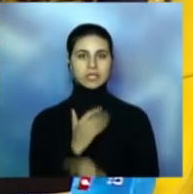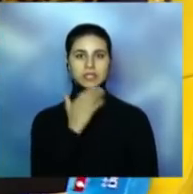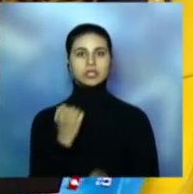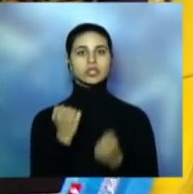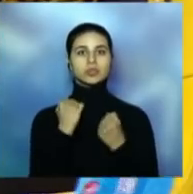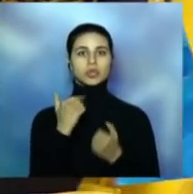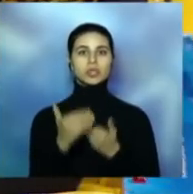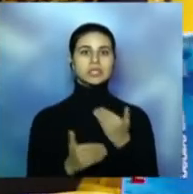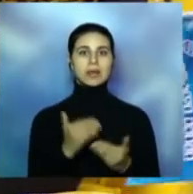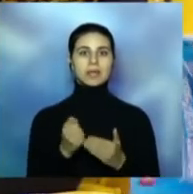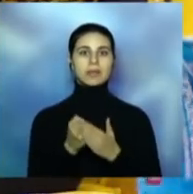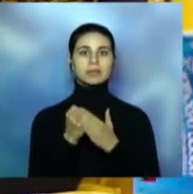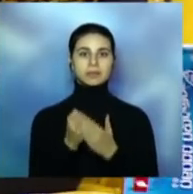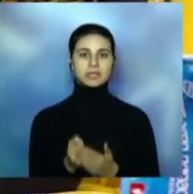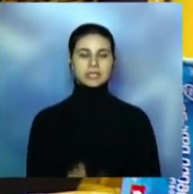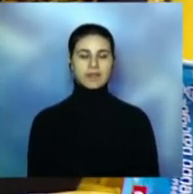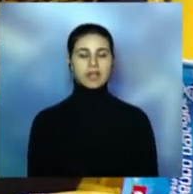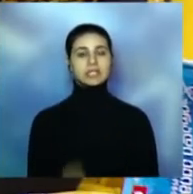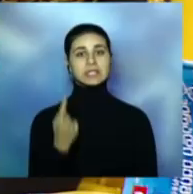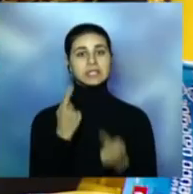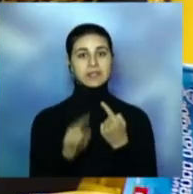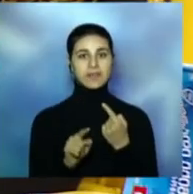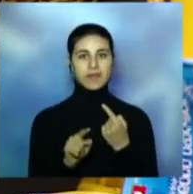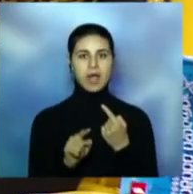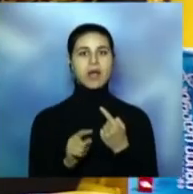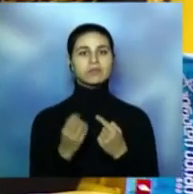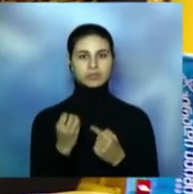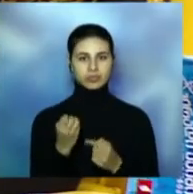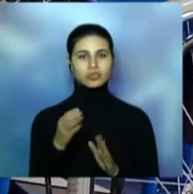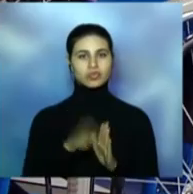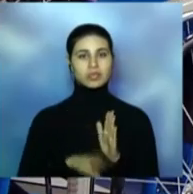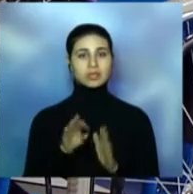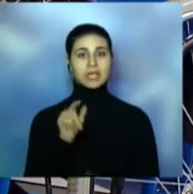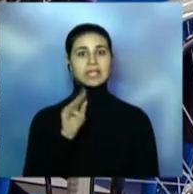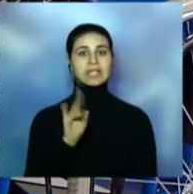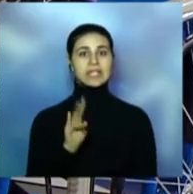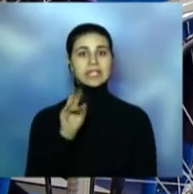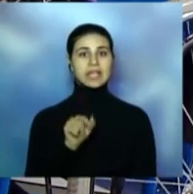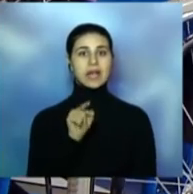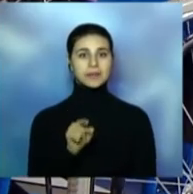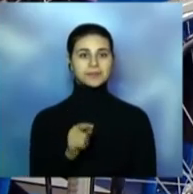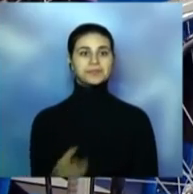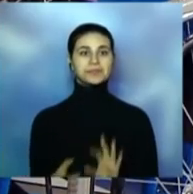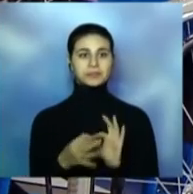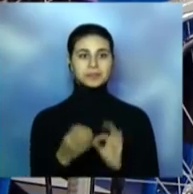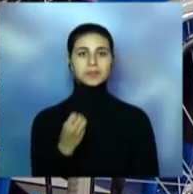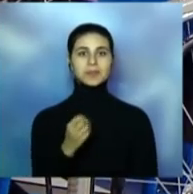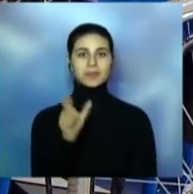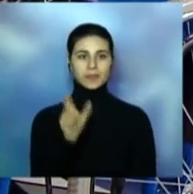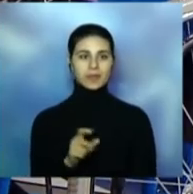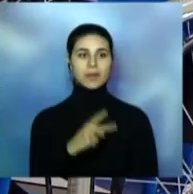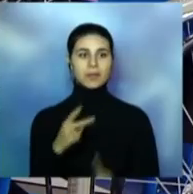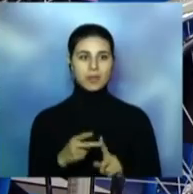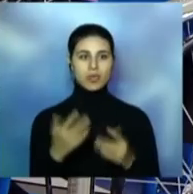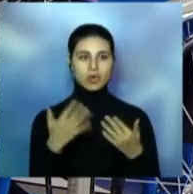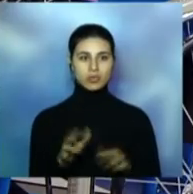სპორტული წარმატებების მიღწევა. სხვა ყველაფერს რომ თავი დავანებოდა, ნინა, რომელიც შემოგვიერთდა კიდევ, ხო,